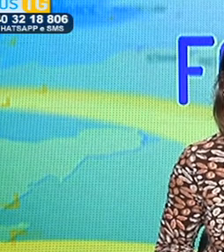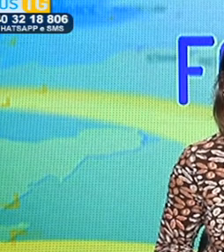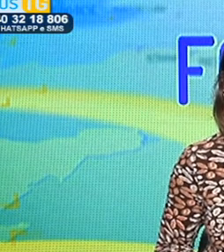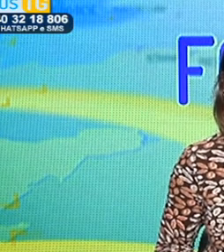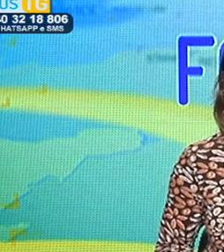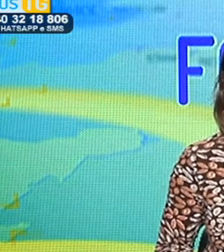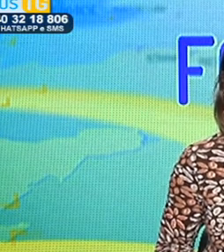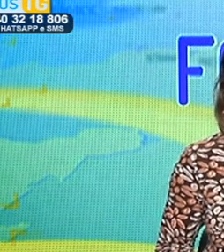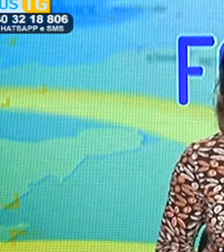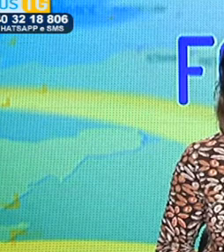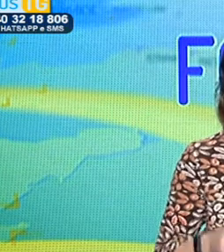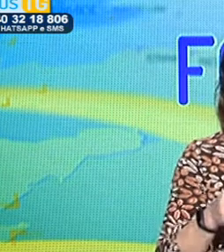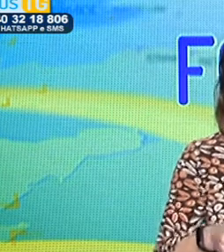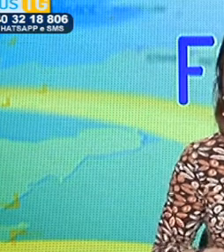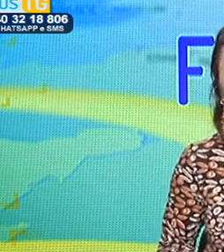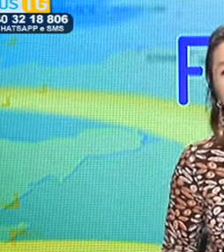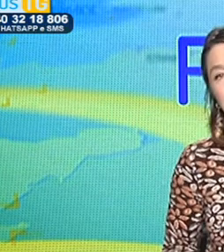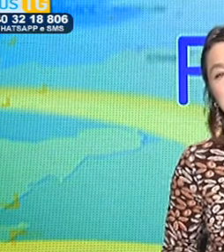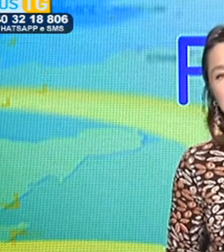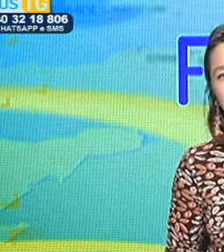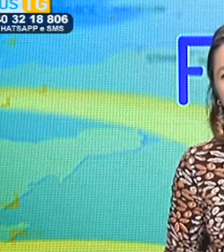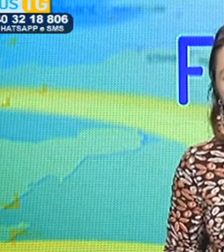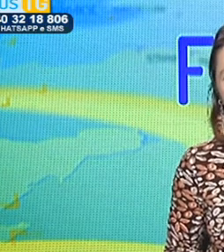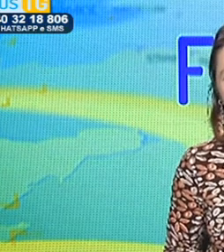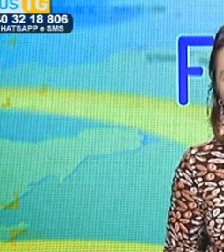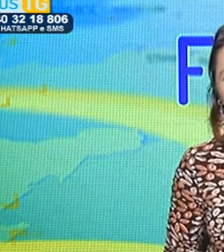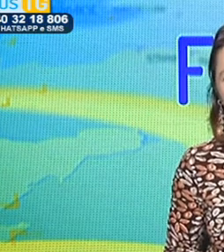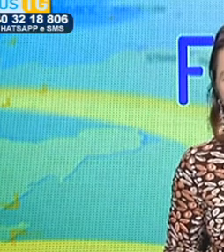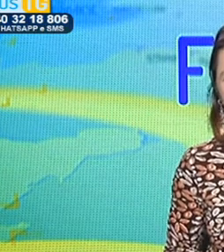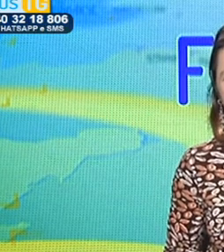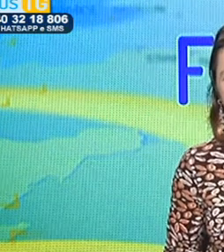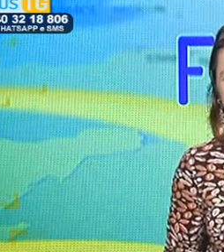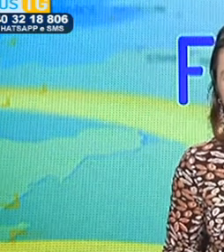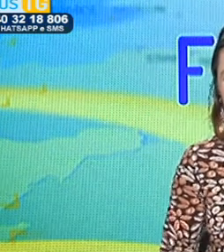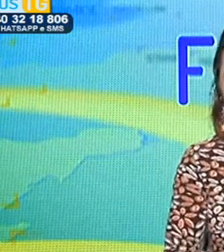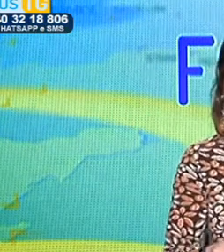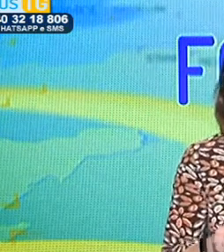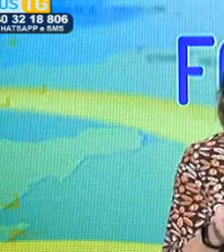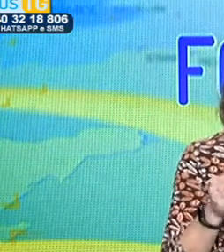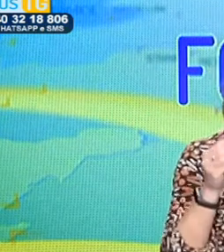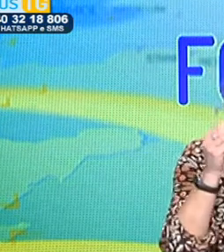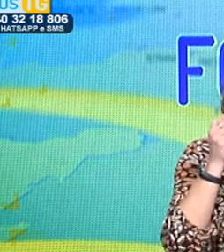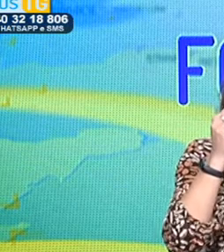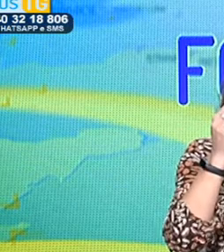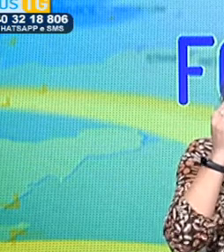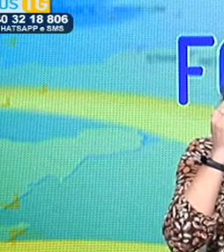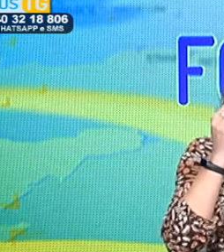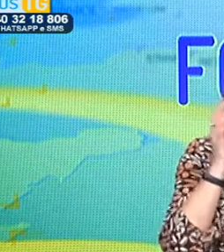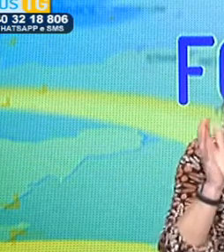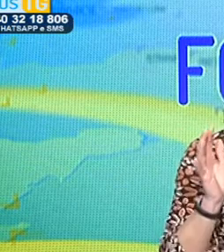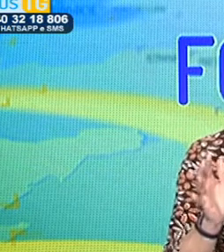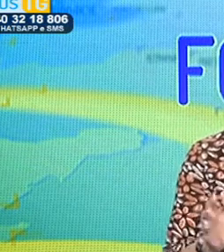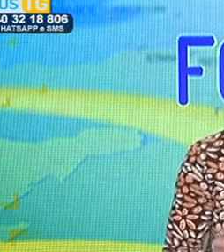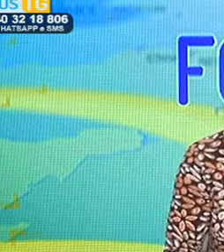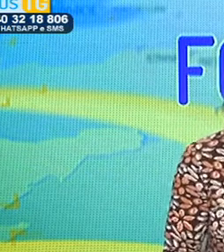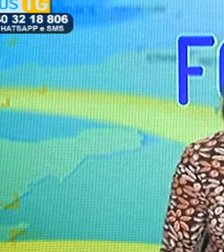degli assessori, insomma, quale sarà il bollettino che viene divulgato puntualmente da Azienda Zero, quindi vediamo alle 8 di questa mattina. Intanto,